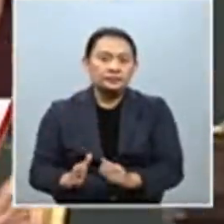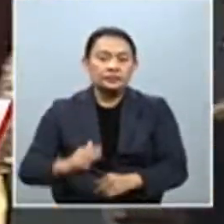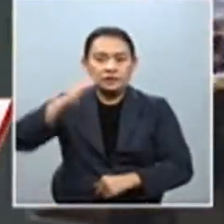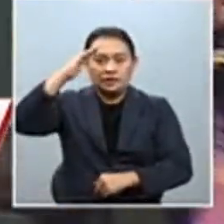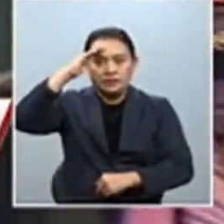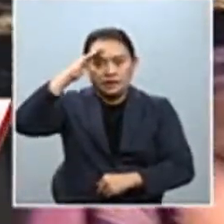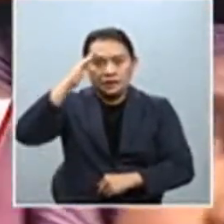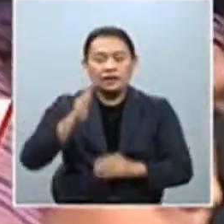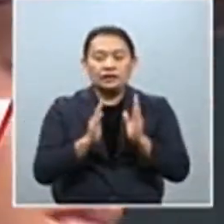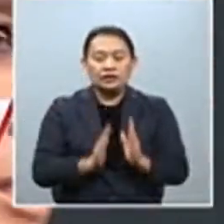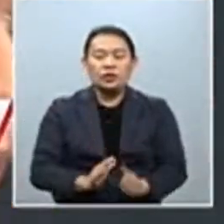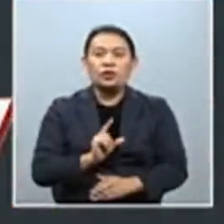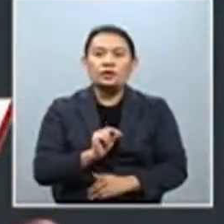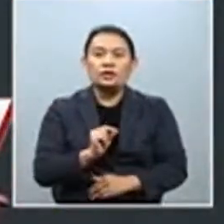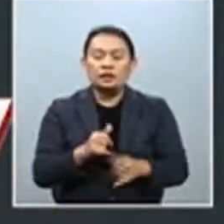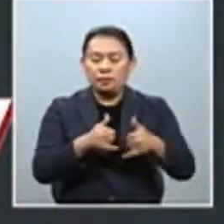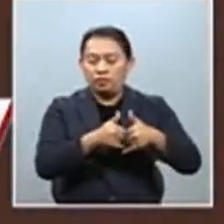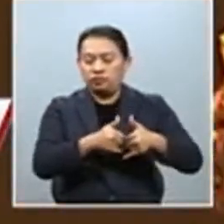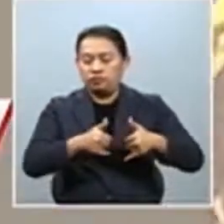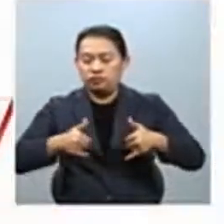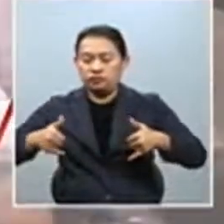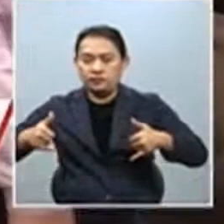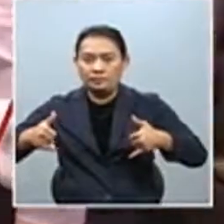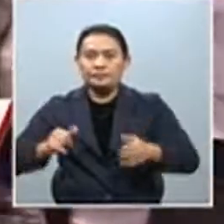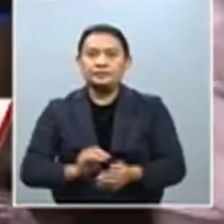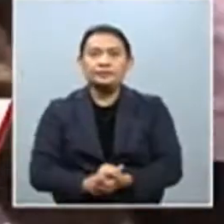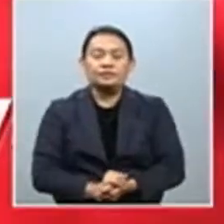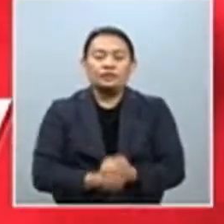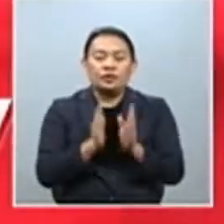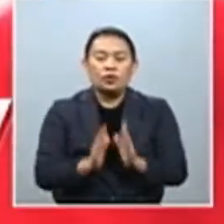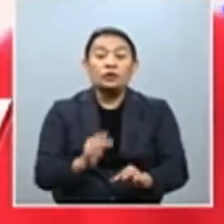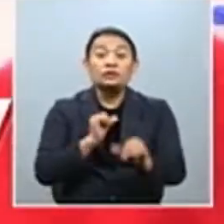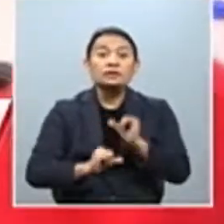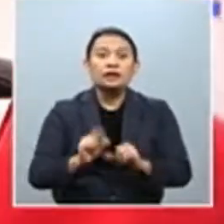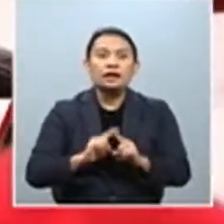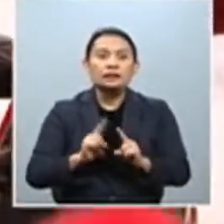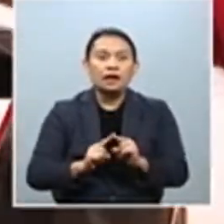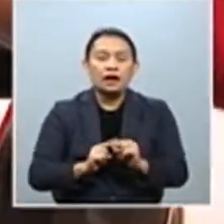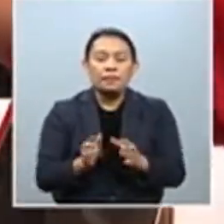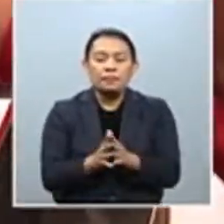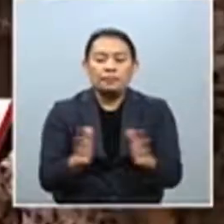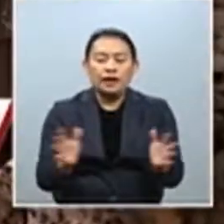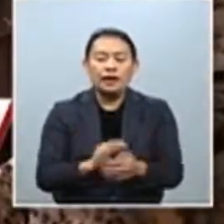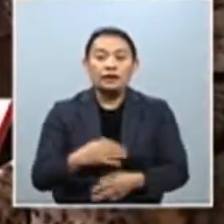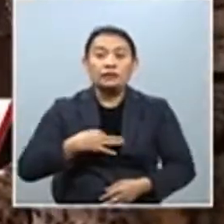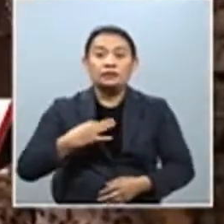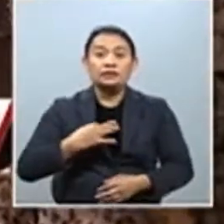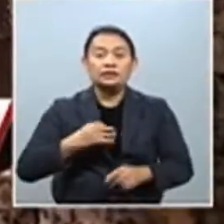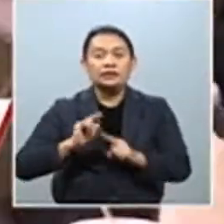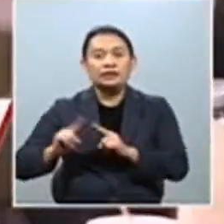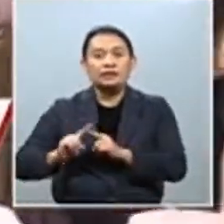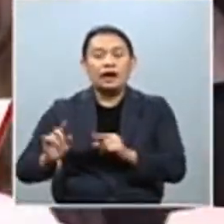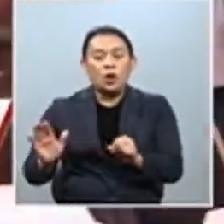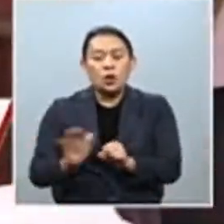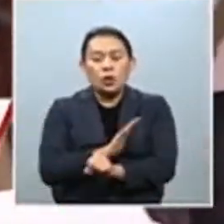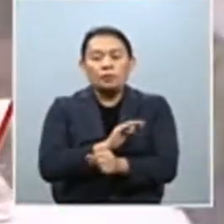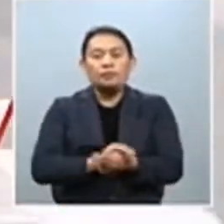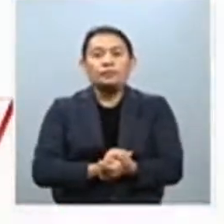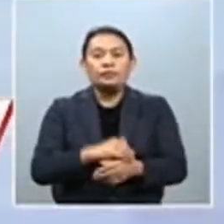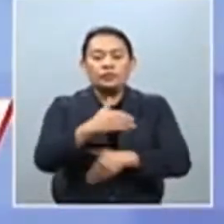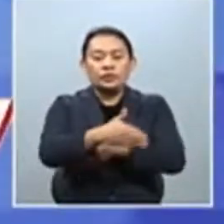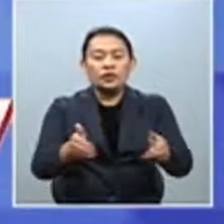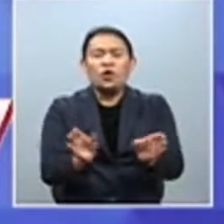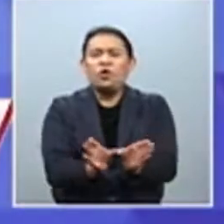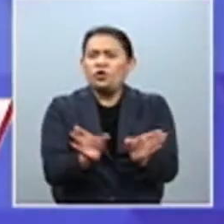า20ชีวิตขึ้นบนเวทีซึ่งนอกจากนักแสดงจะคับข้างเสื้อผ้าคอสตูมยังจัดเต็มจนต้องแยกห้องนักแสดงออกไปต่างห